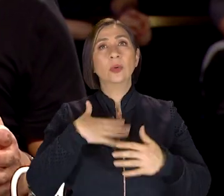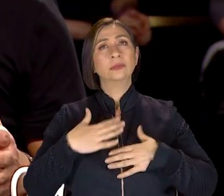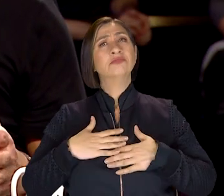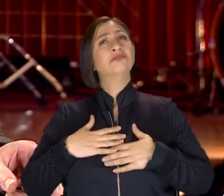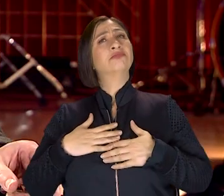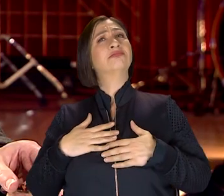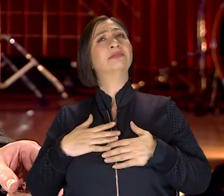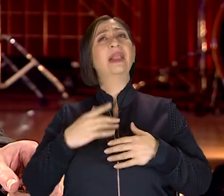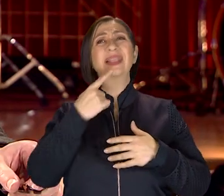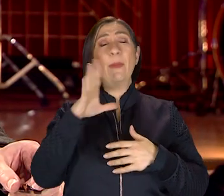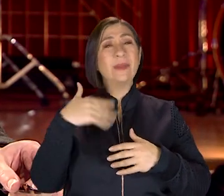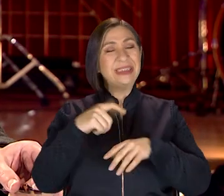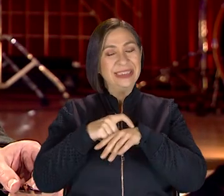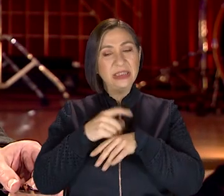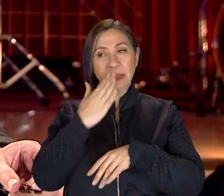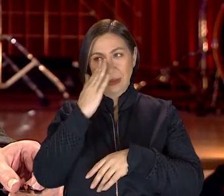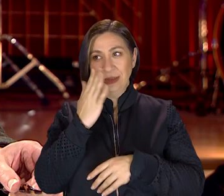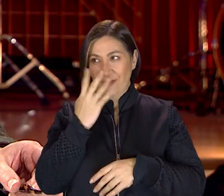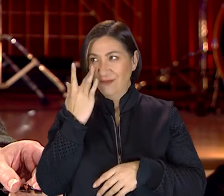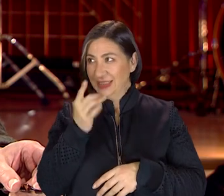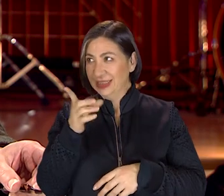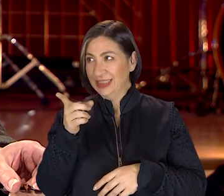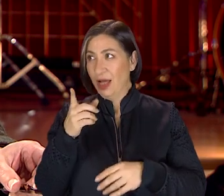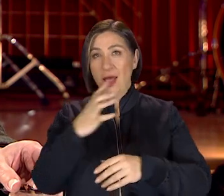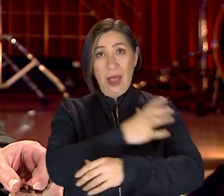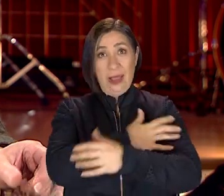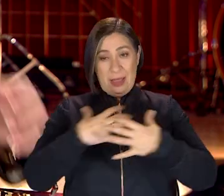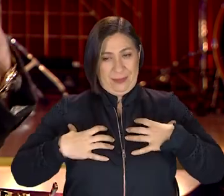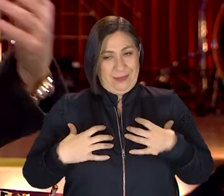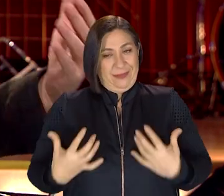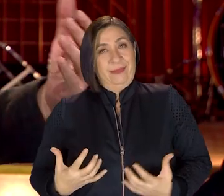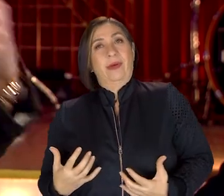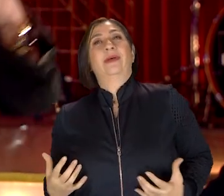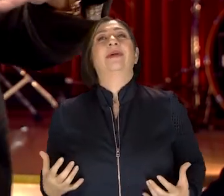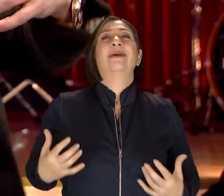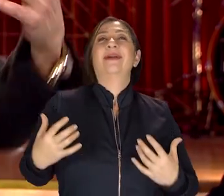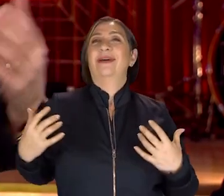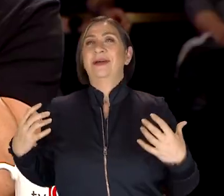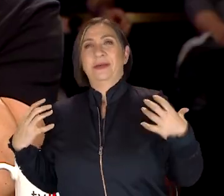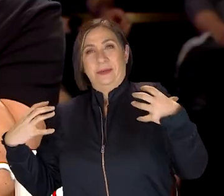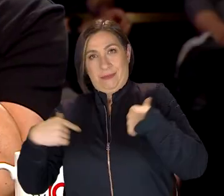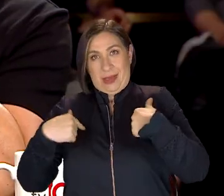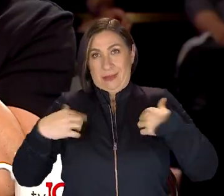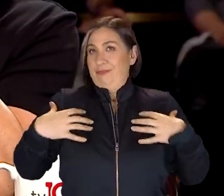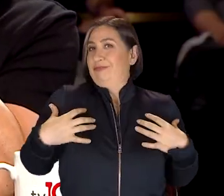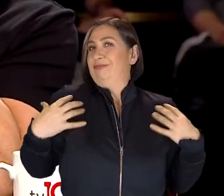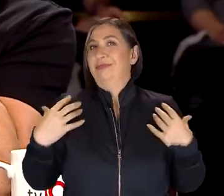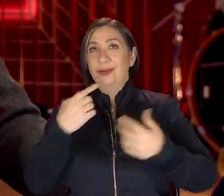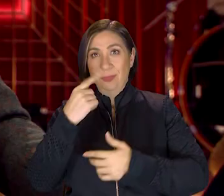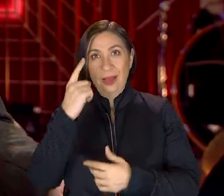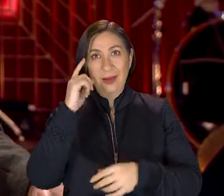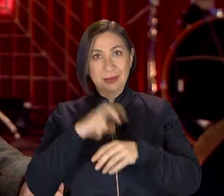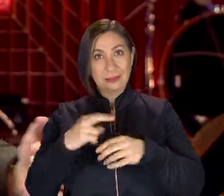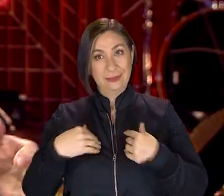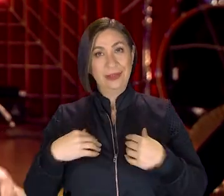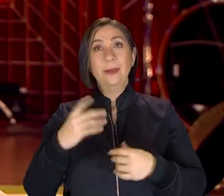gere gere demiyor mu bana? Yani farkındasın değil mi? Üçüncü kere Adeleleriyle ilgili o göğsümü gere gere. Ben göğsümü gere gere.